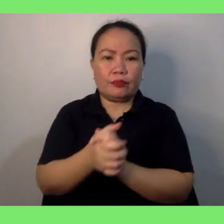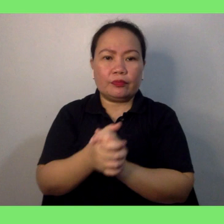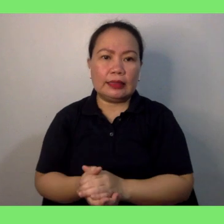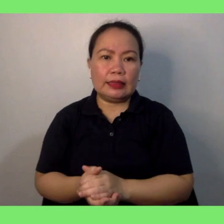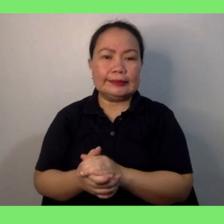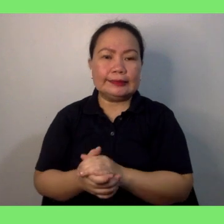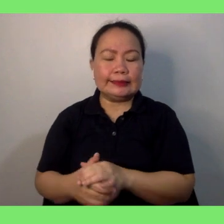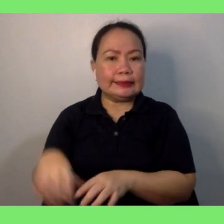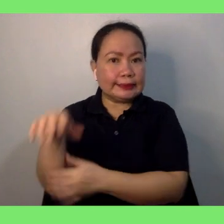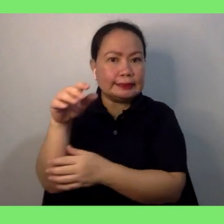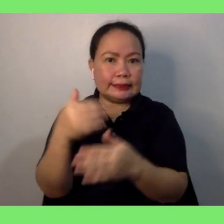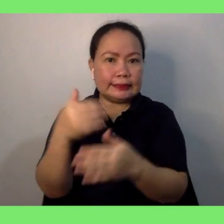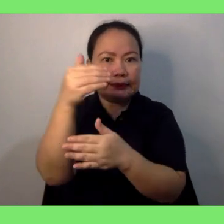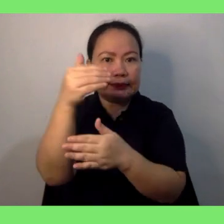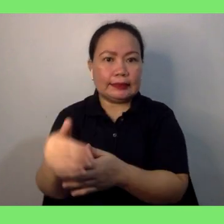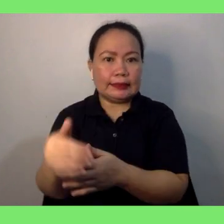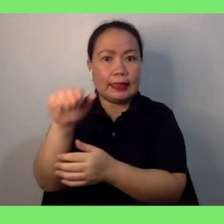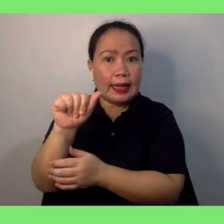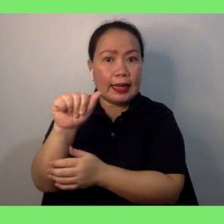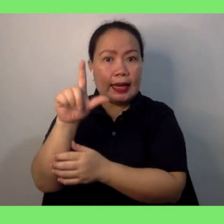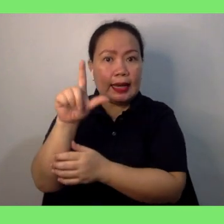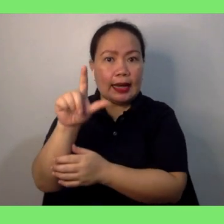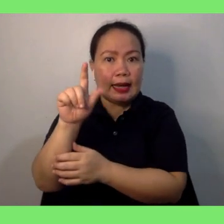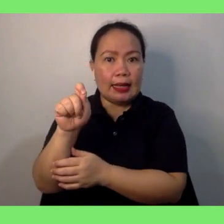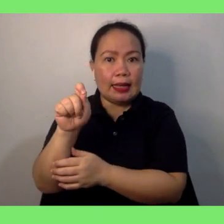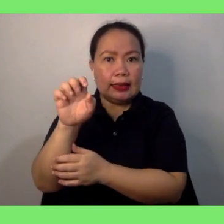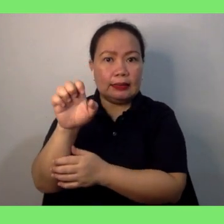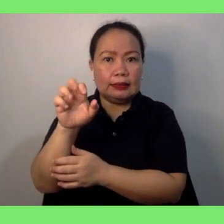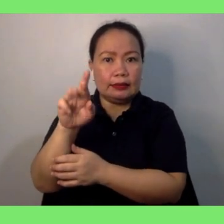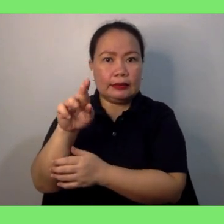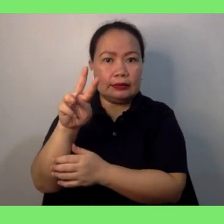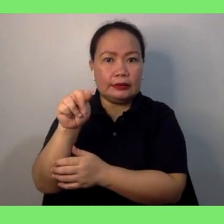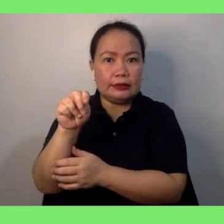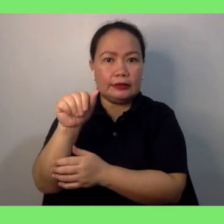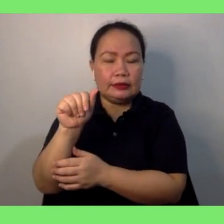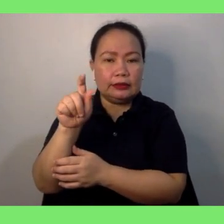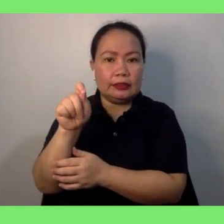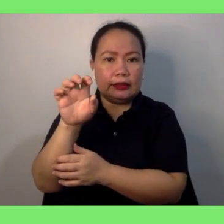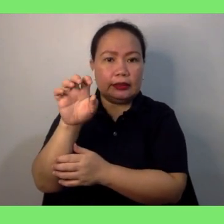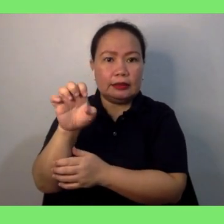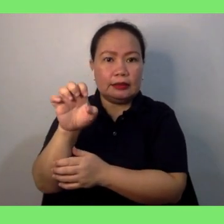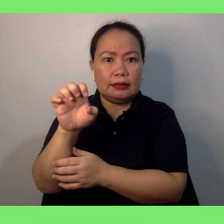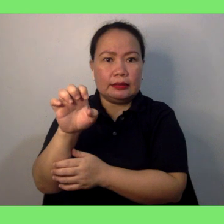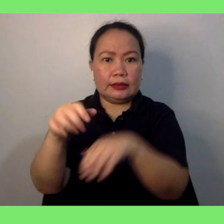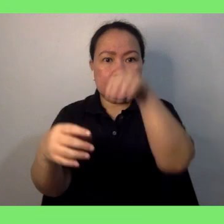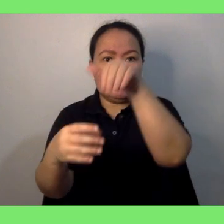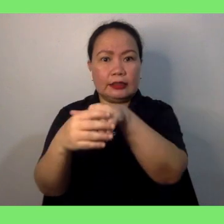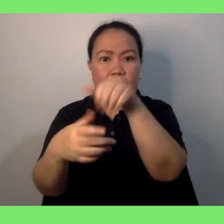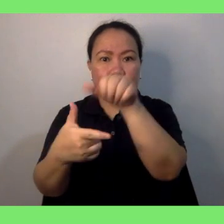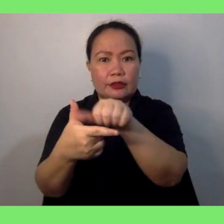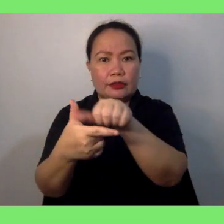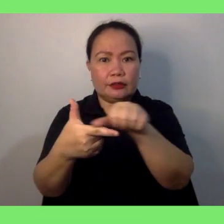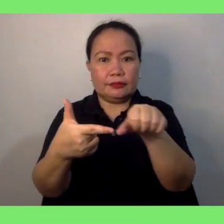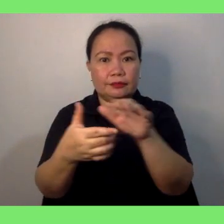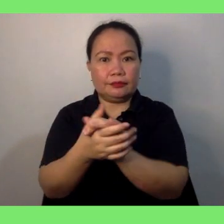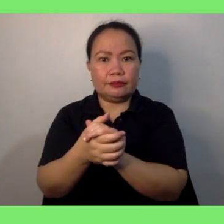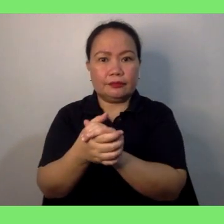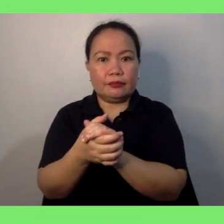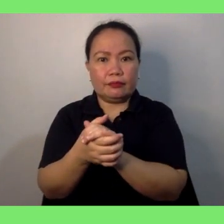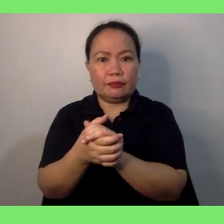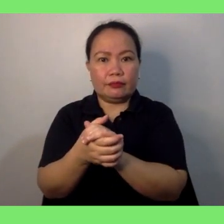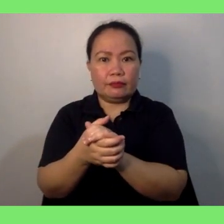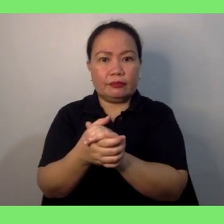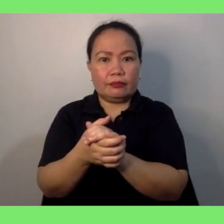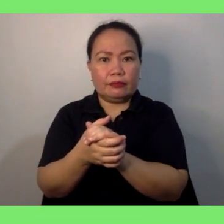So, pag sinabi nating alternate, ibig sabihin, kung ito si transversal mo, yung isa nasa left, yung isa nasa